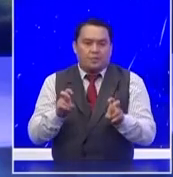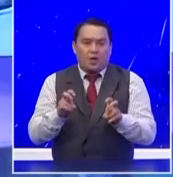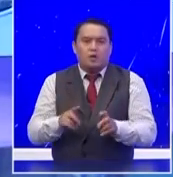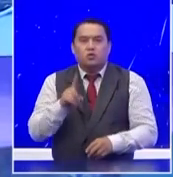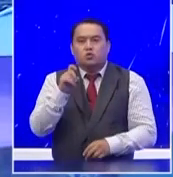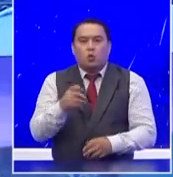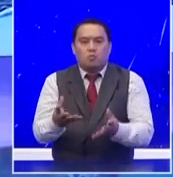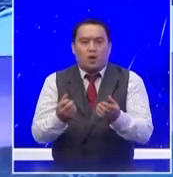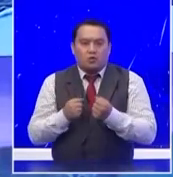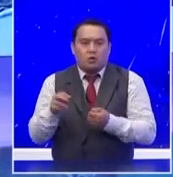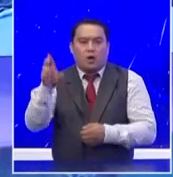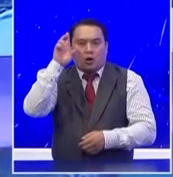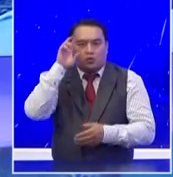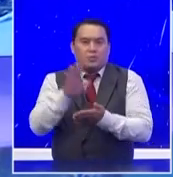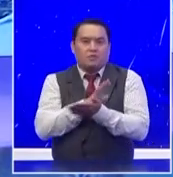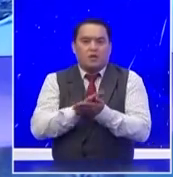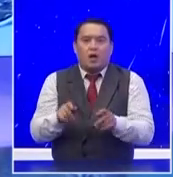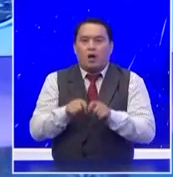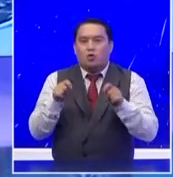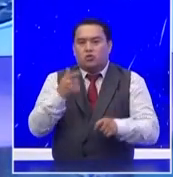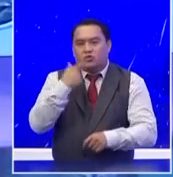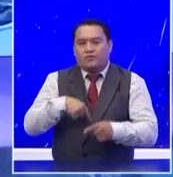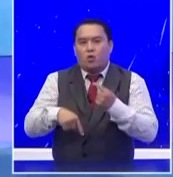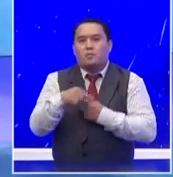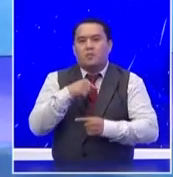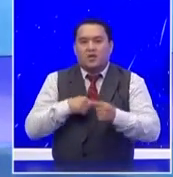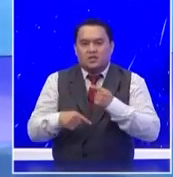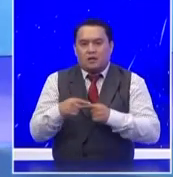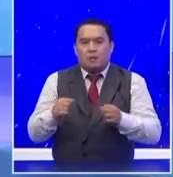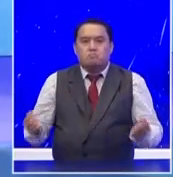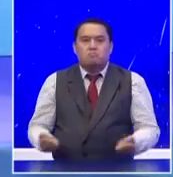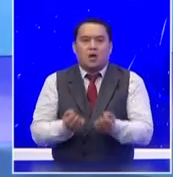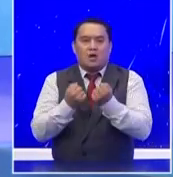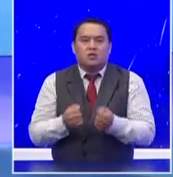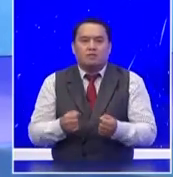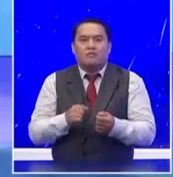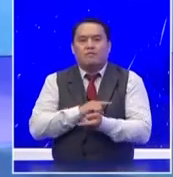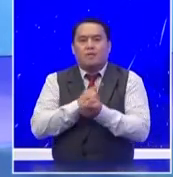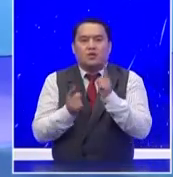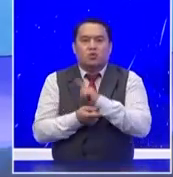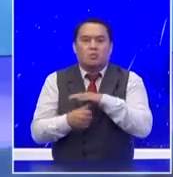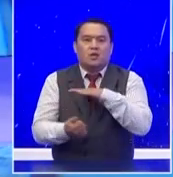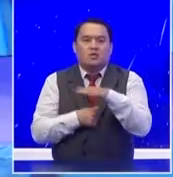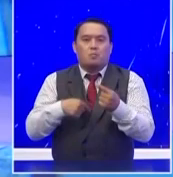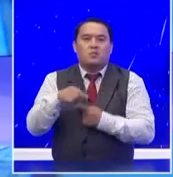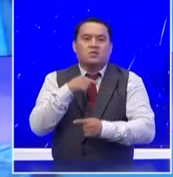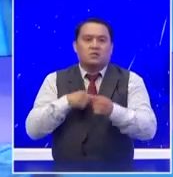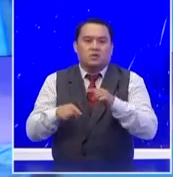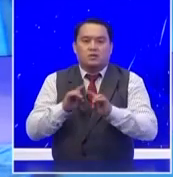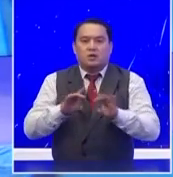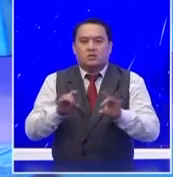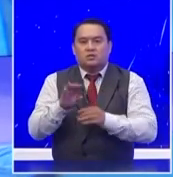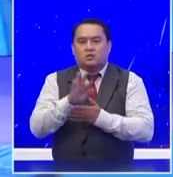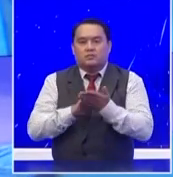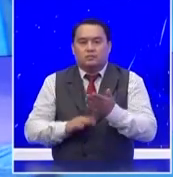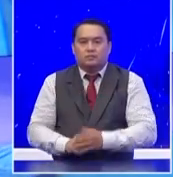Более 100 из них получили государственные гранты и открыли собственное дело. Как государственная поддержка превращает безработного в предпринимателя, узнаем из